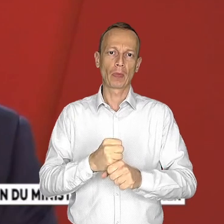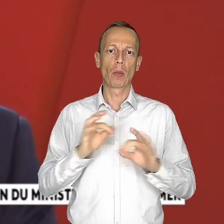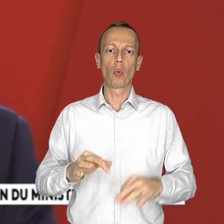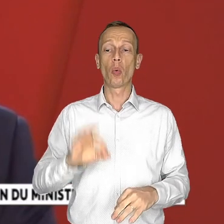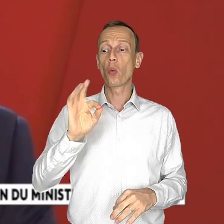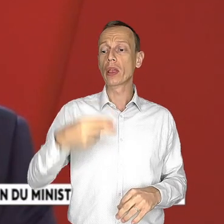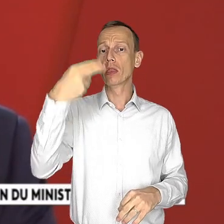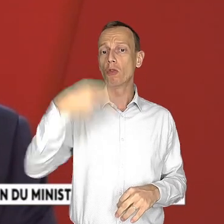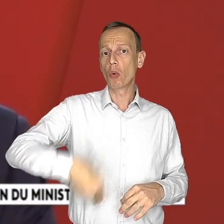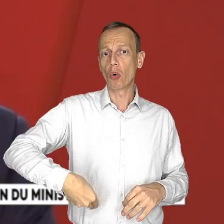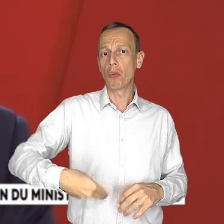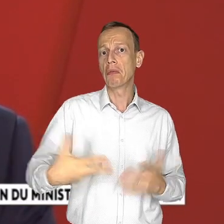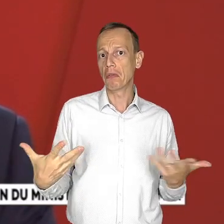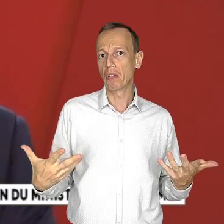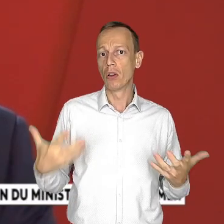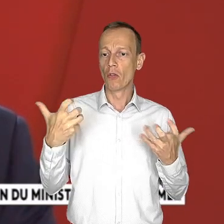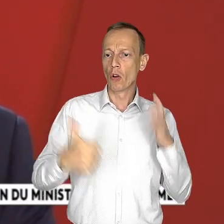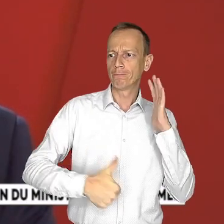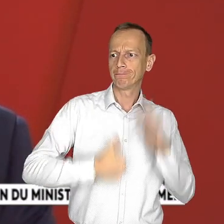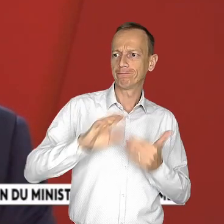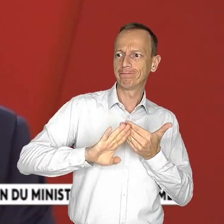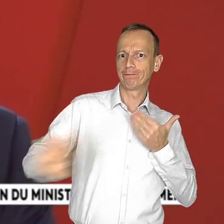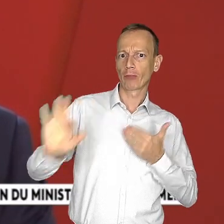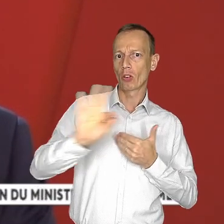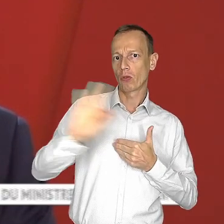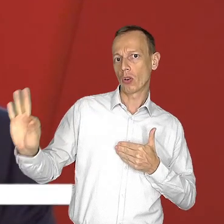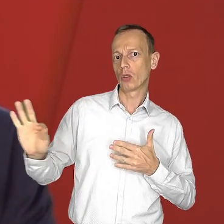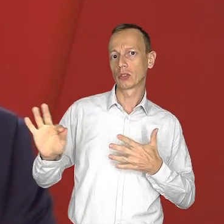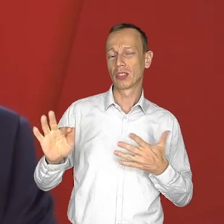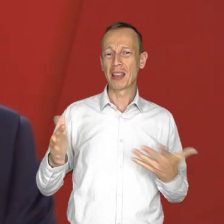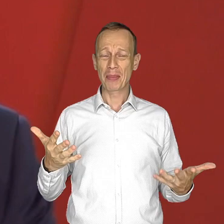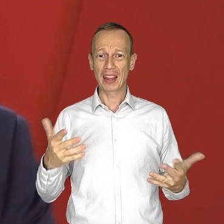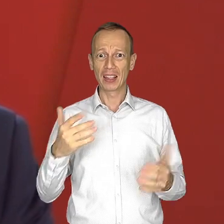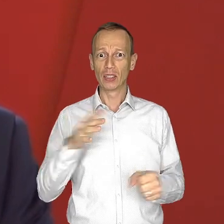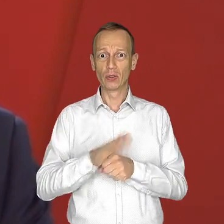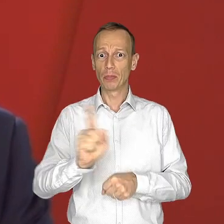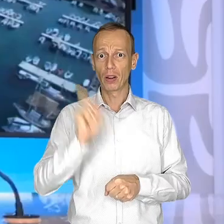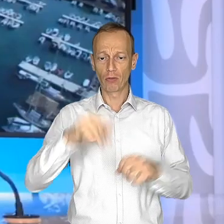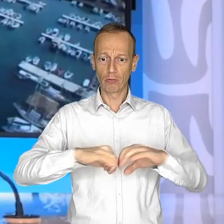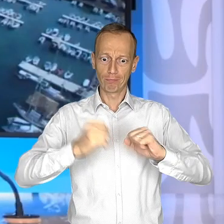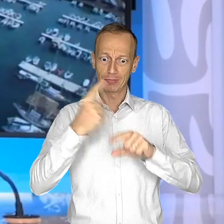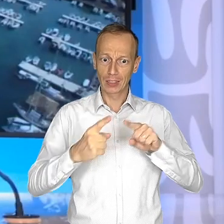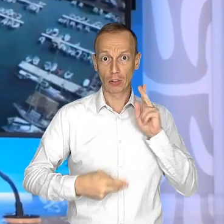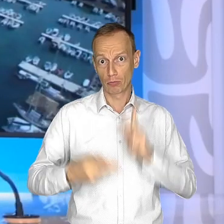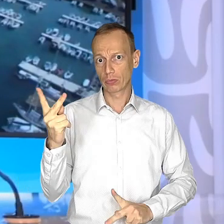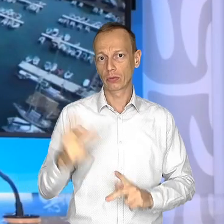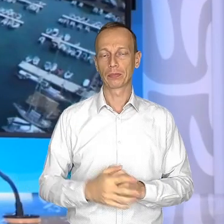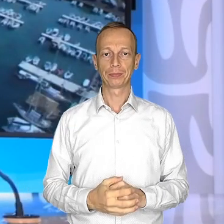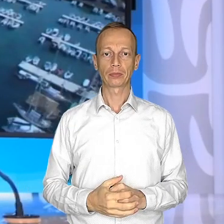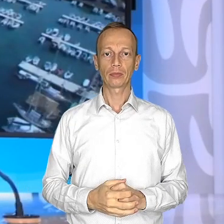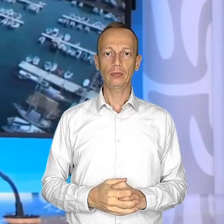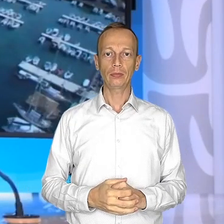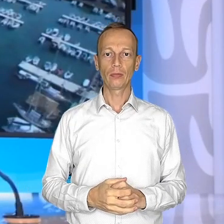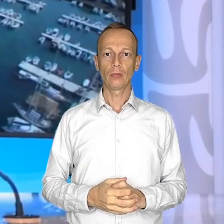question binaire entre le oui et le non pour l'accession à l'indépendance ne répond pas à toutes les questions. La Nouvelle-Calédonie est